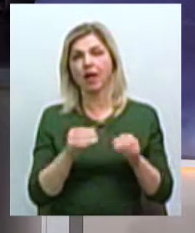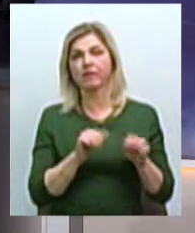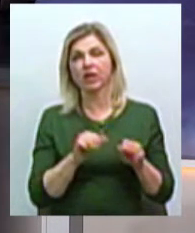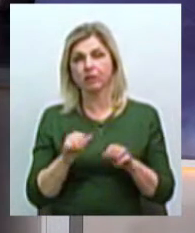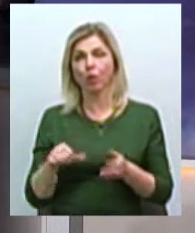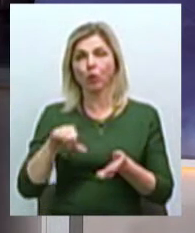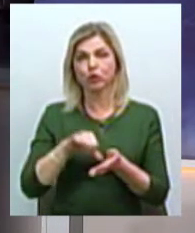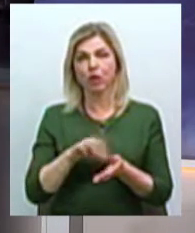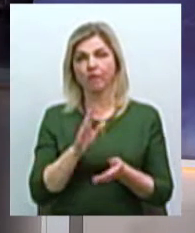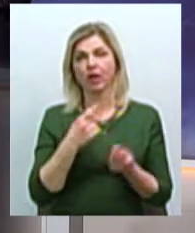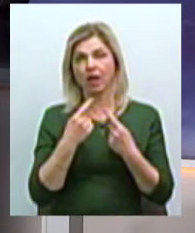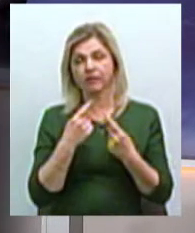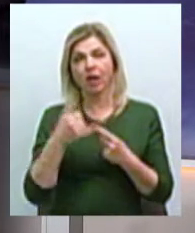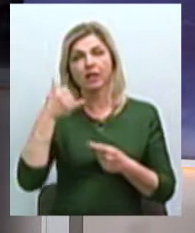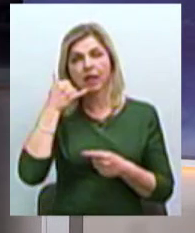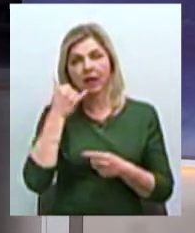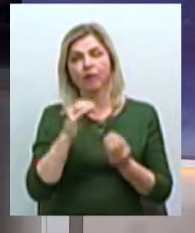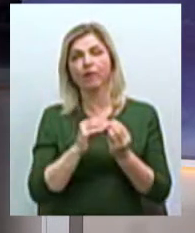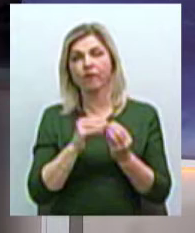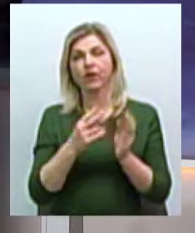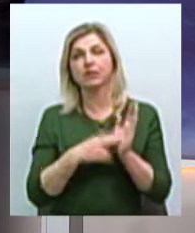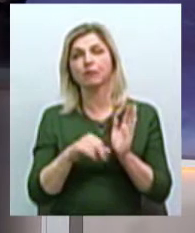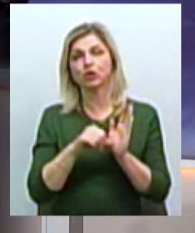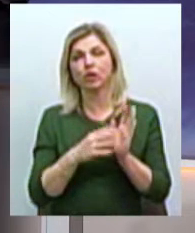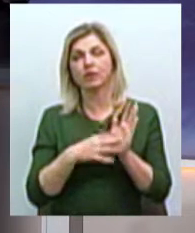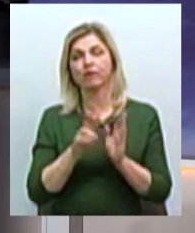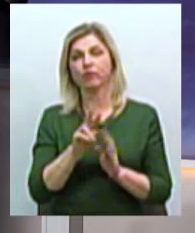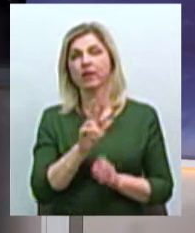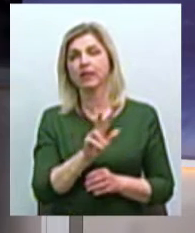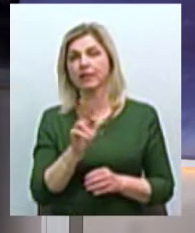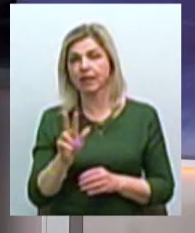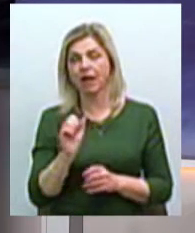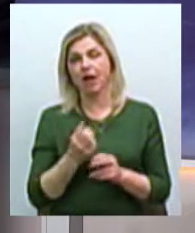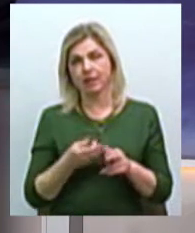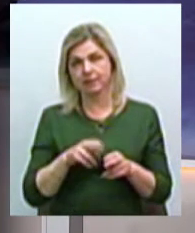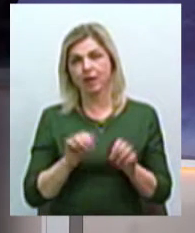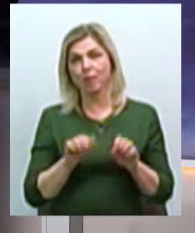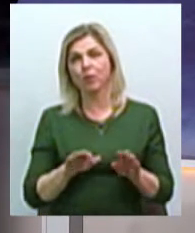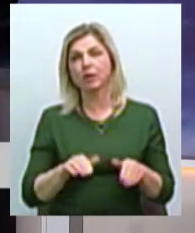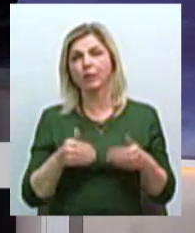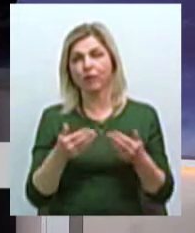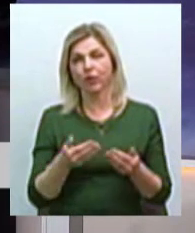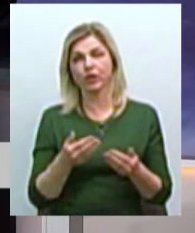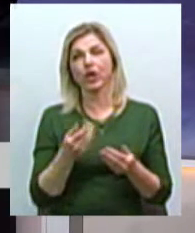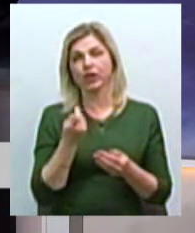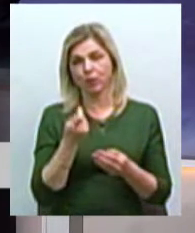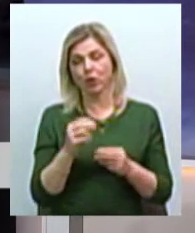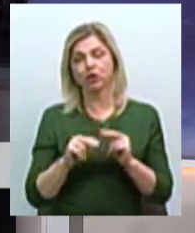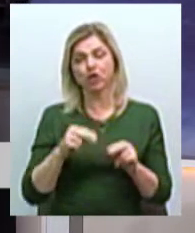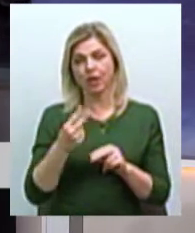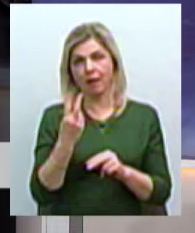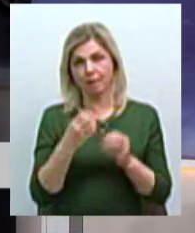розмови. Телефон студії незмінний 76 92 33, але це я можу запропонувати вам не раніше, ніж хвилин через